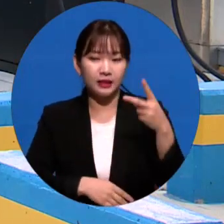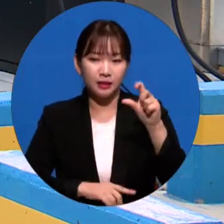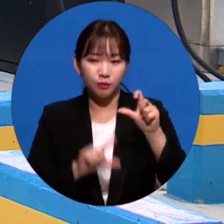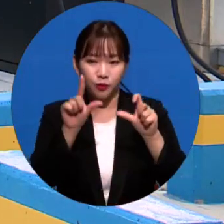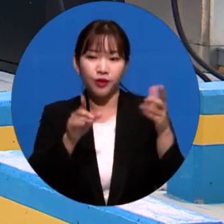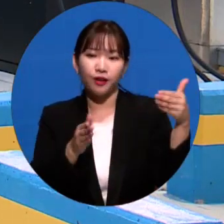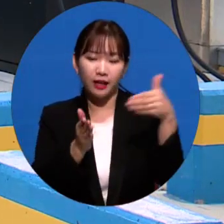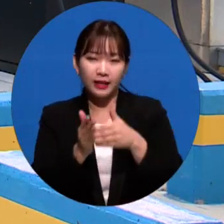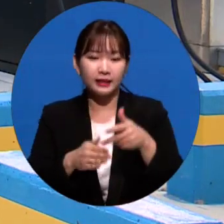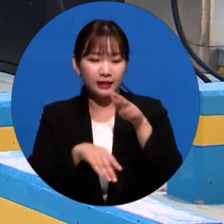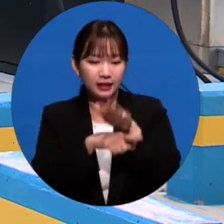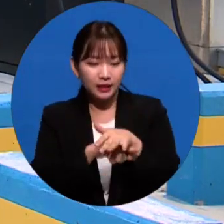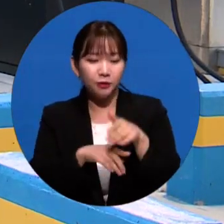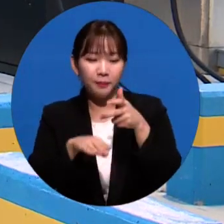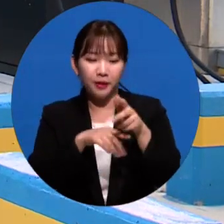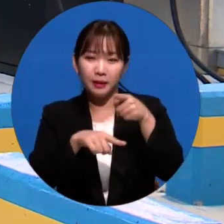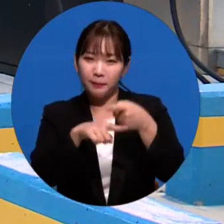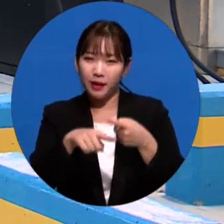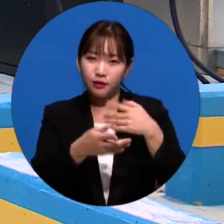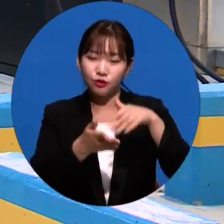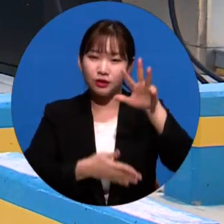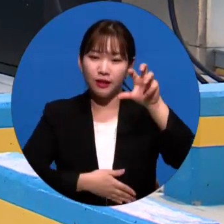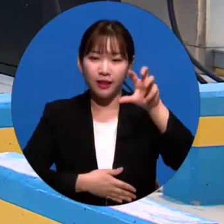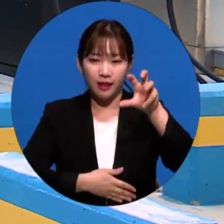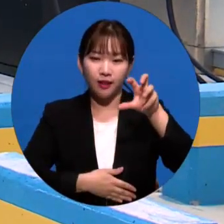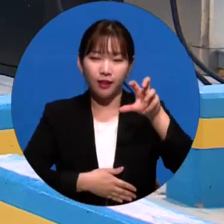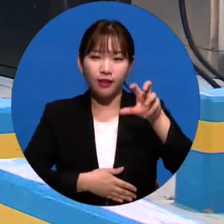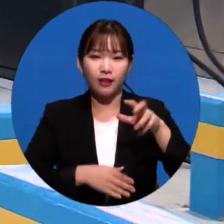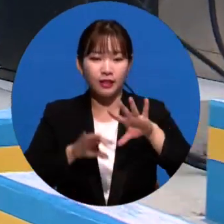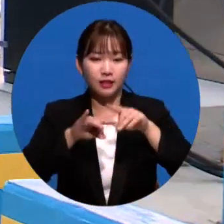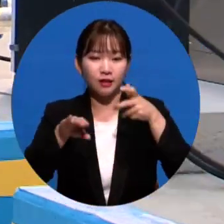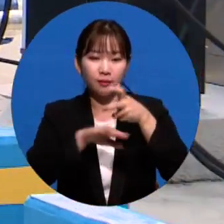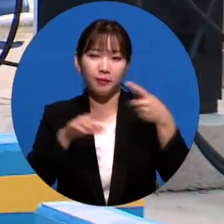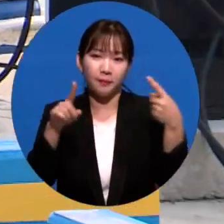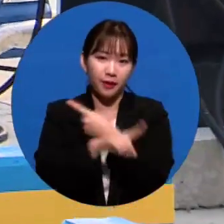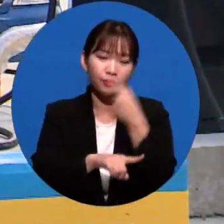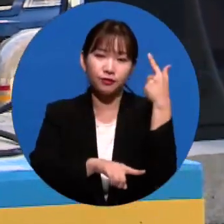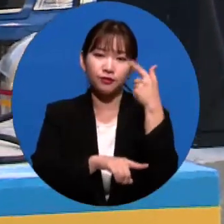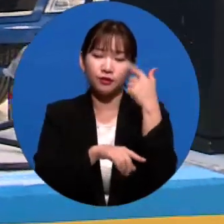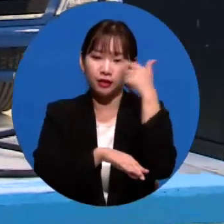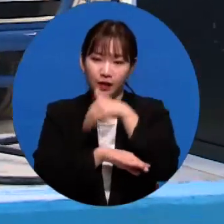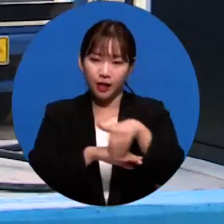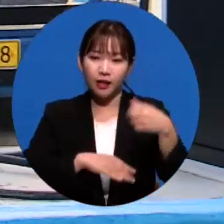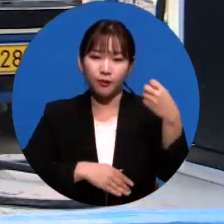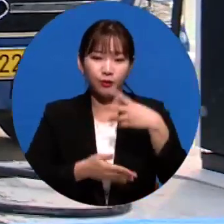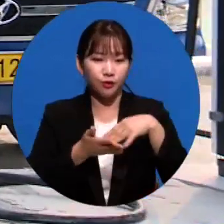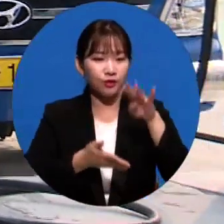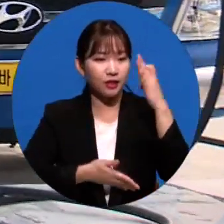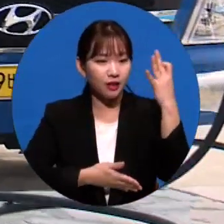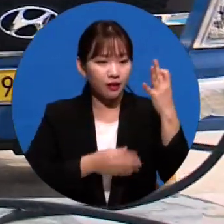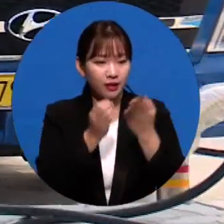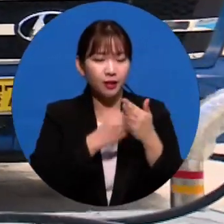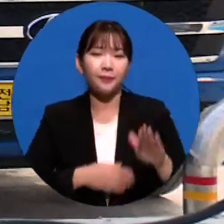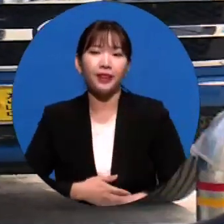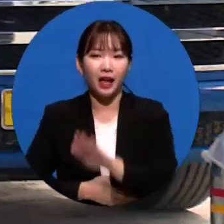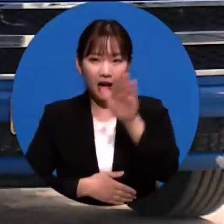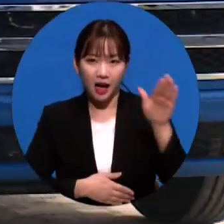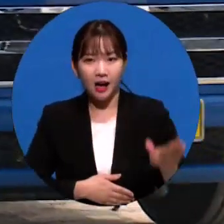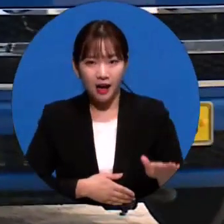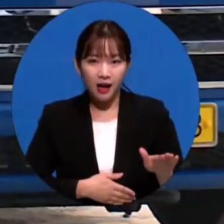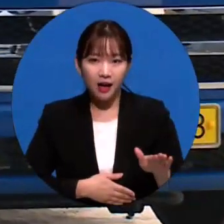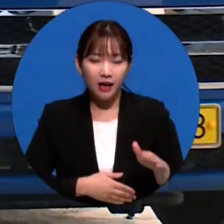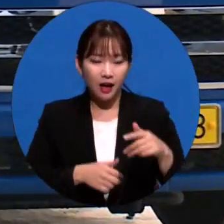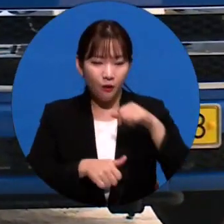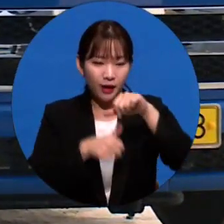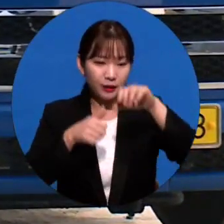2025년까지 농어촌 버스의 절반인 35대를 전기버스로 교체하고 14개 섬 전체에